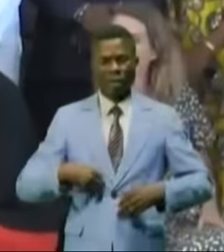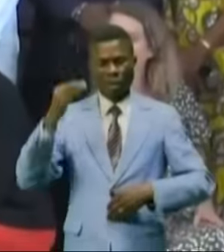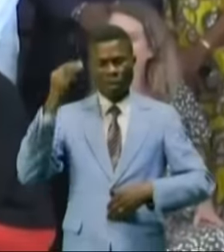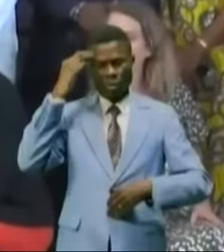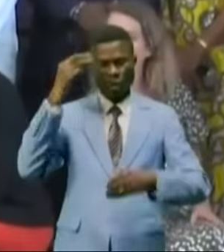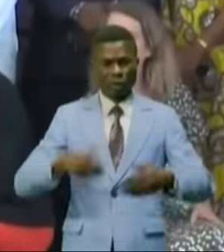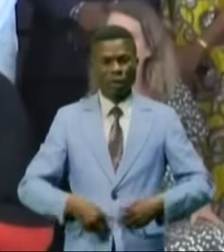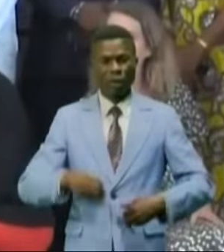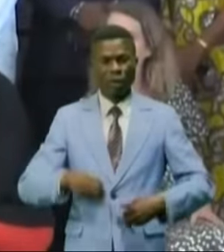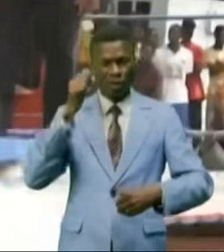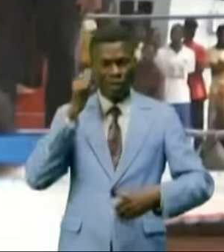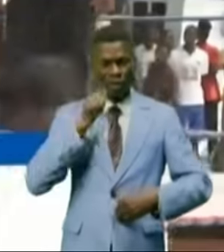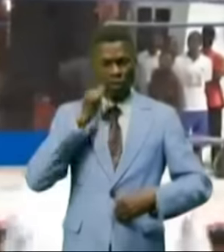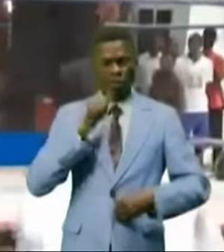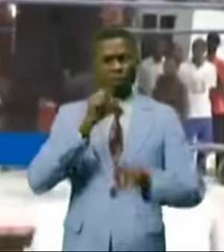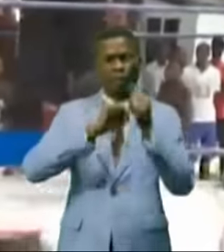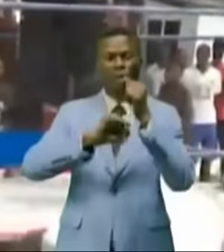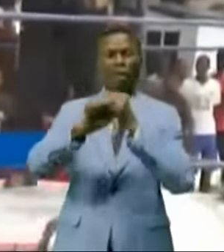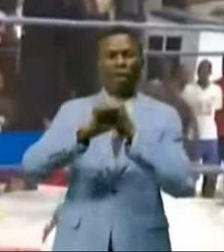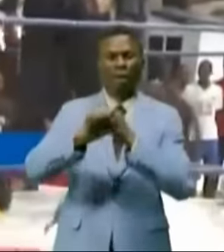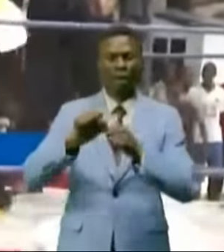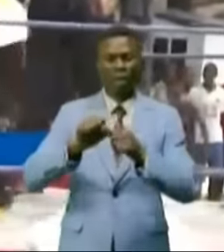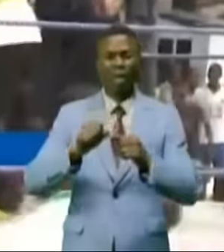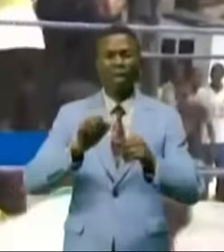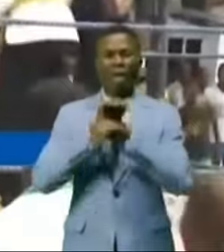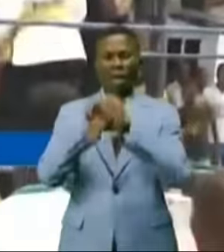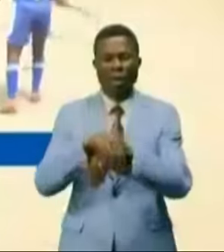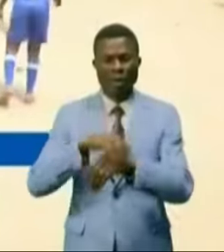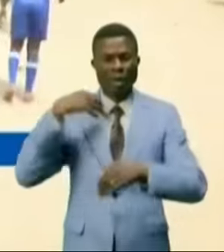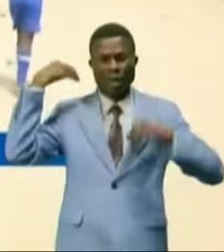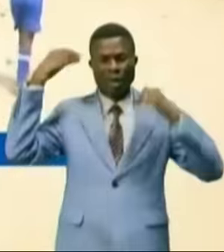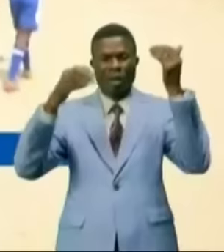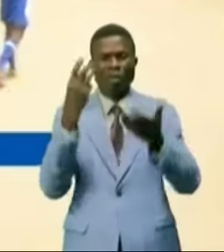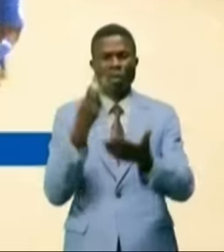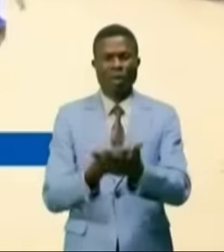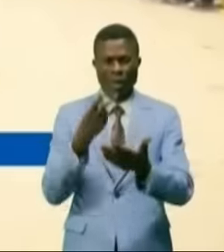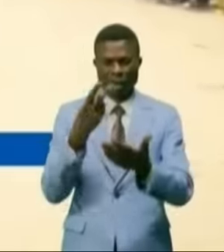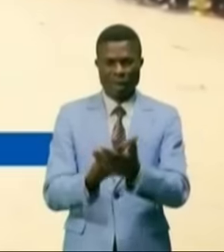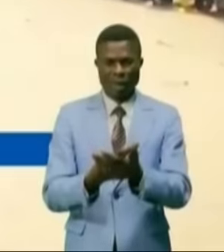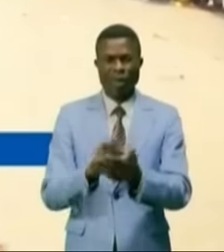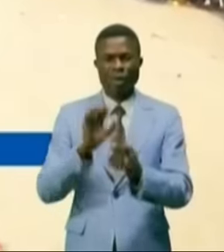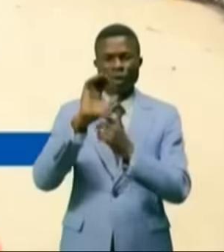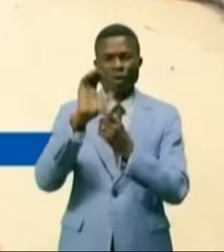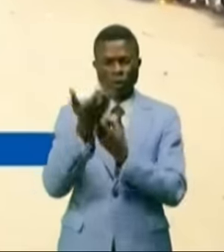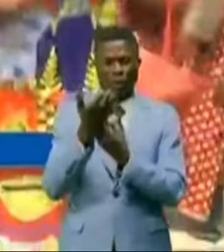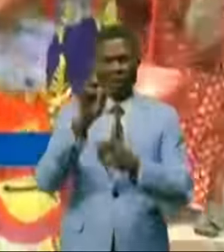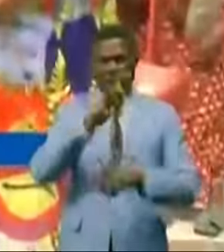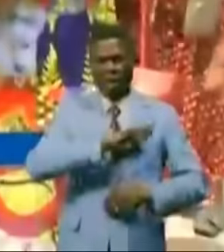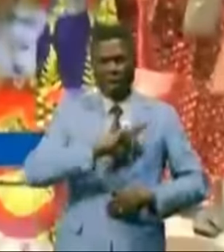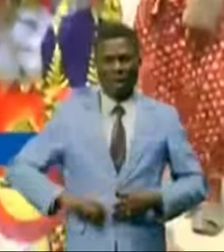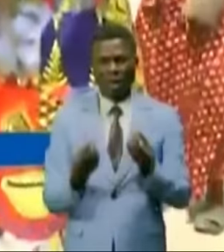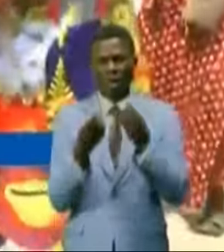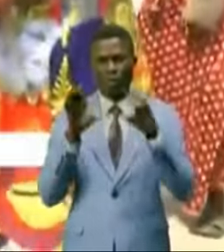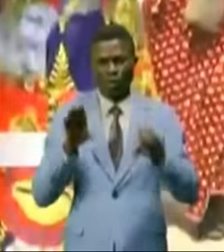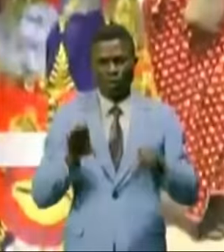jeunes filles par la promotion et l'accès aux pratiques sportives et culturelles en RDC.